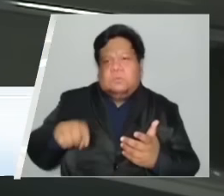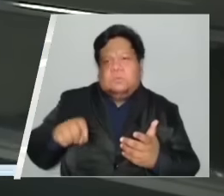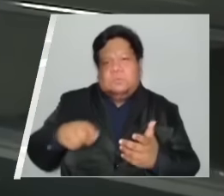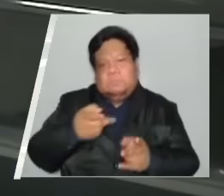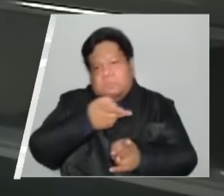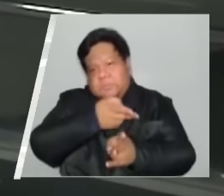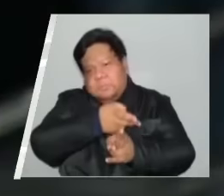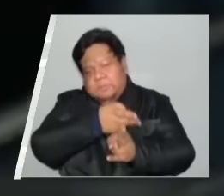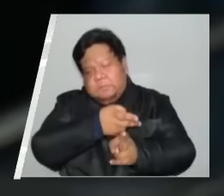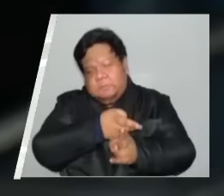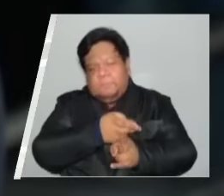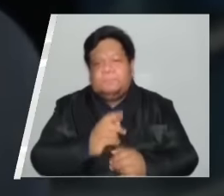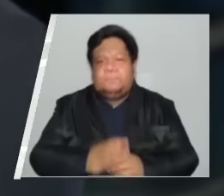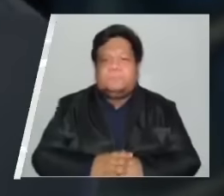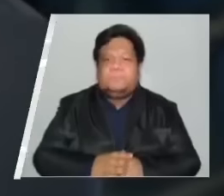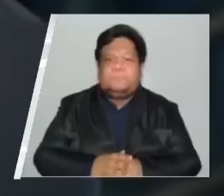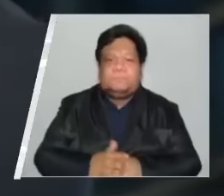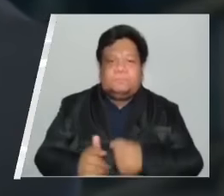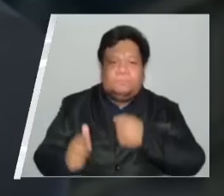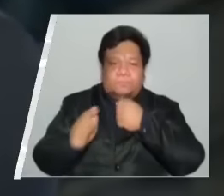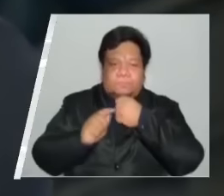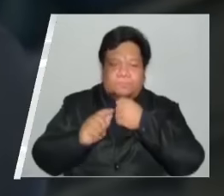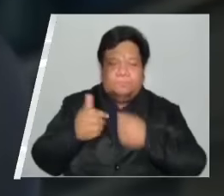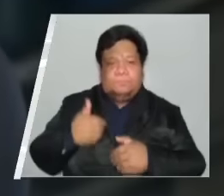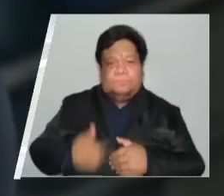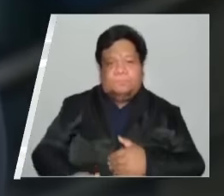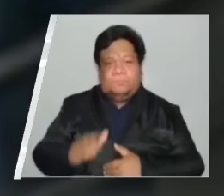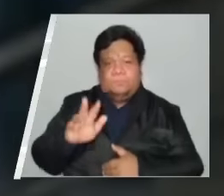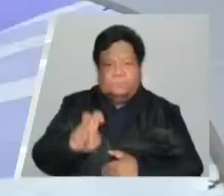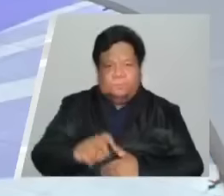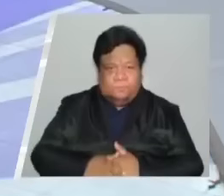GMA Integrated News, ako si Nico Wahe, ang inyong saksi.